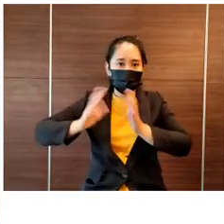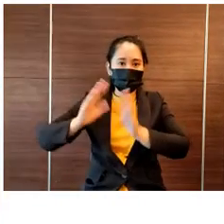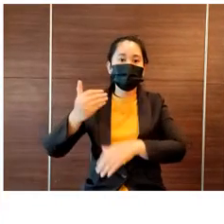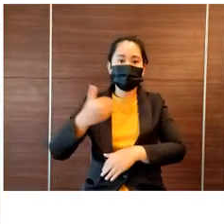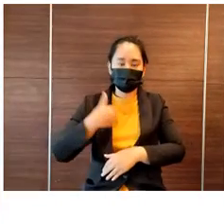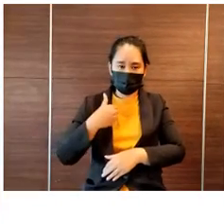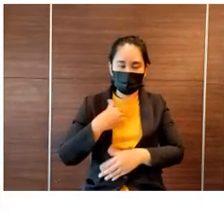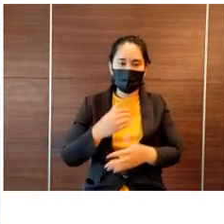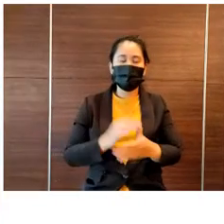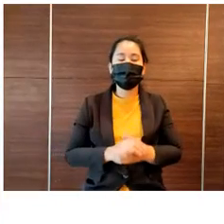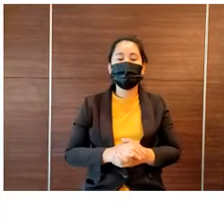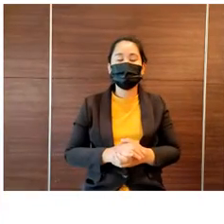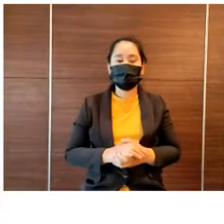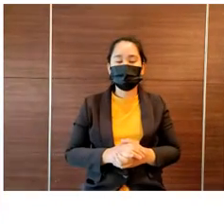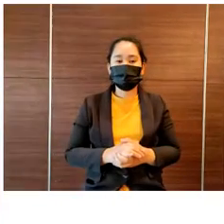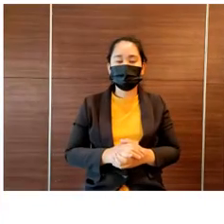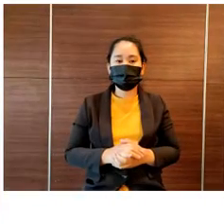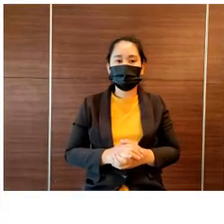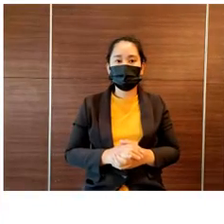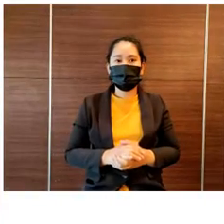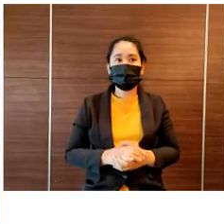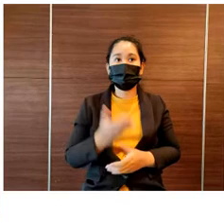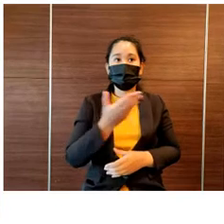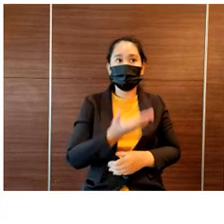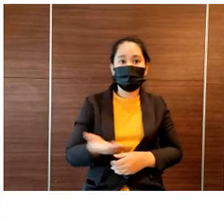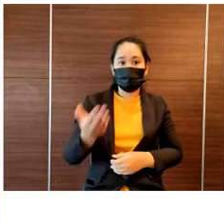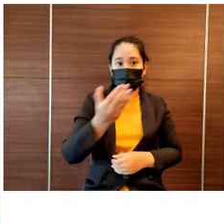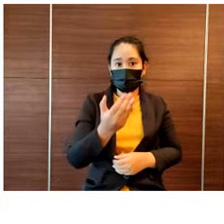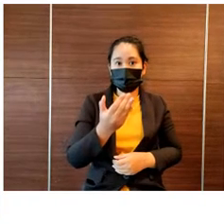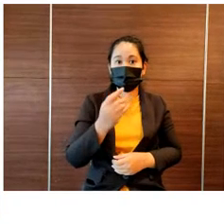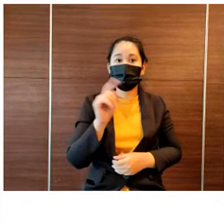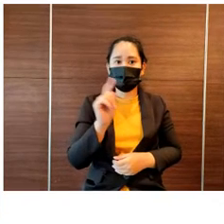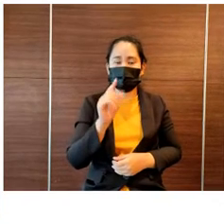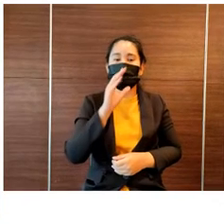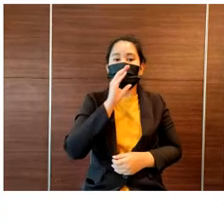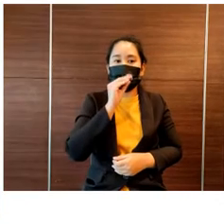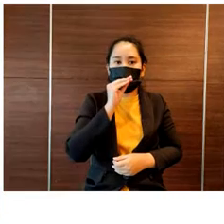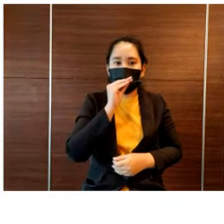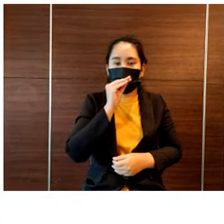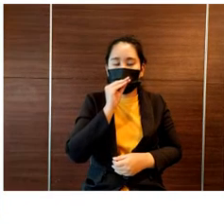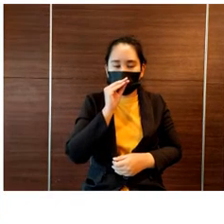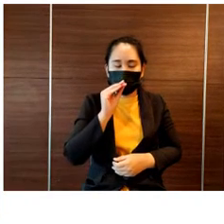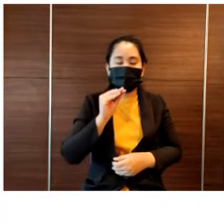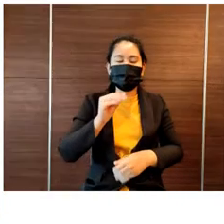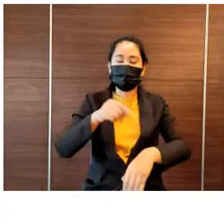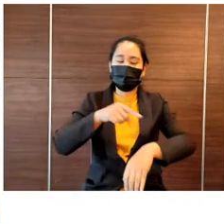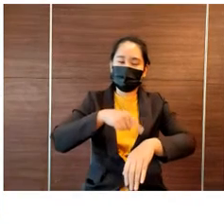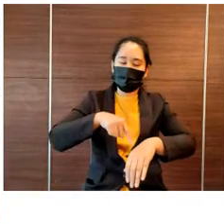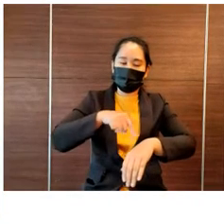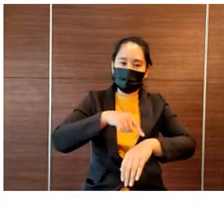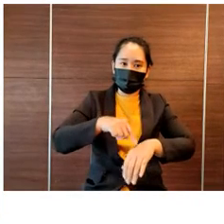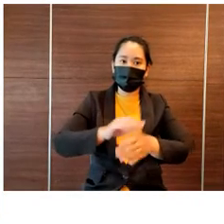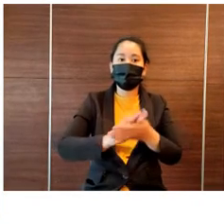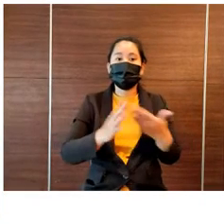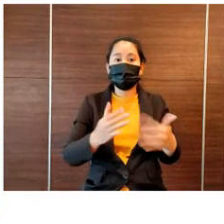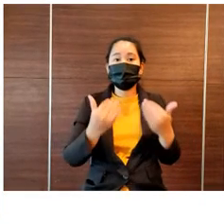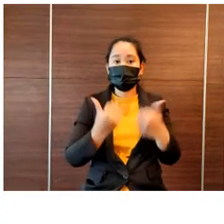แล้วก็รบกวนผู้เข้าร่วมทุกท่านนะคะช้าๆไปพร้อมกันนะคะต้องบอกว่าเว